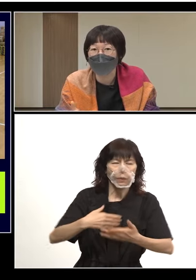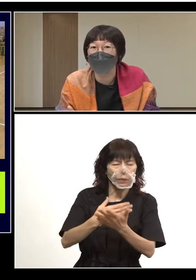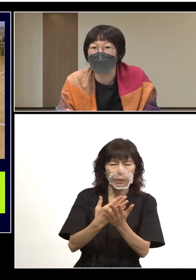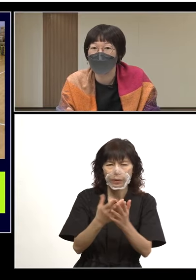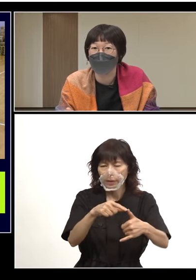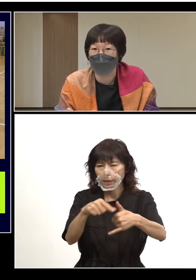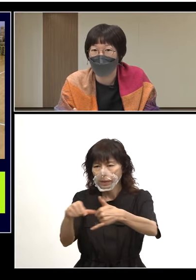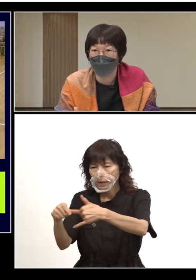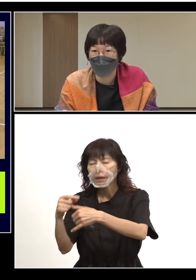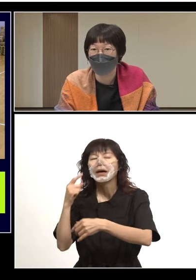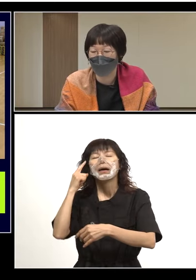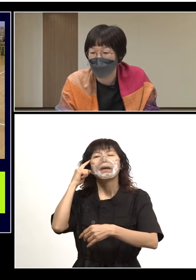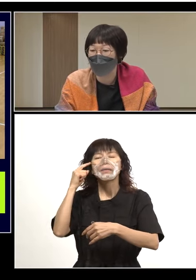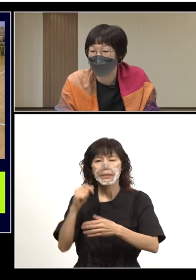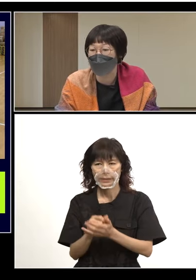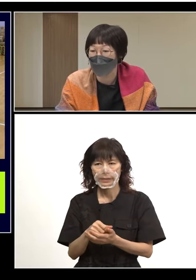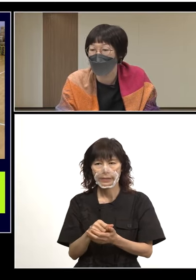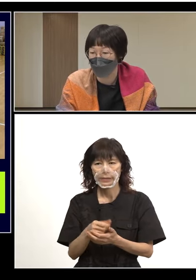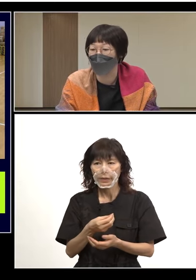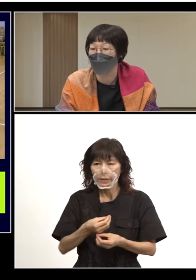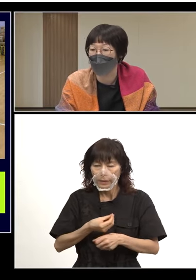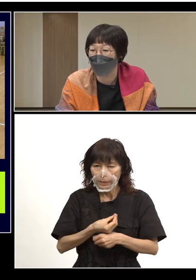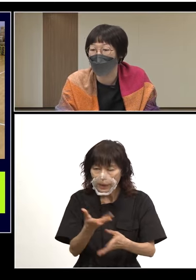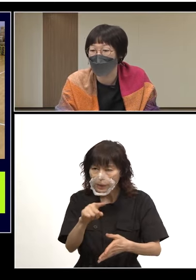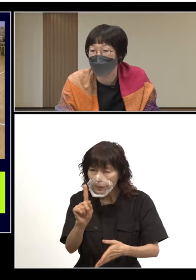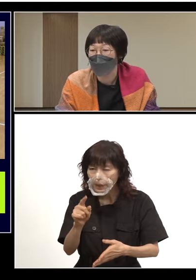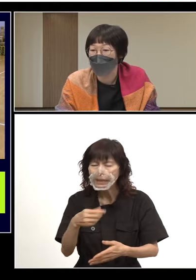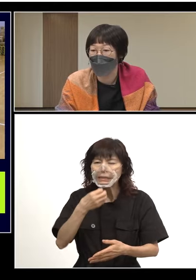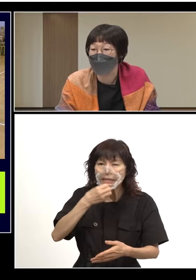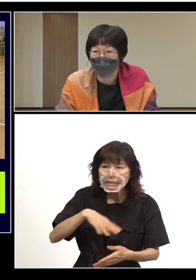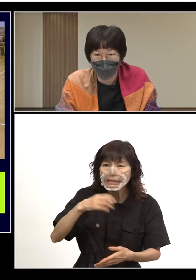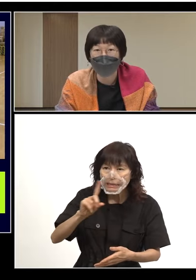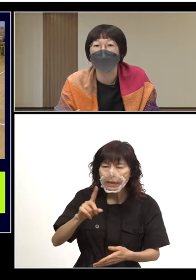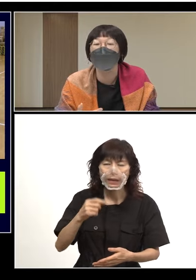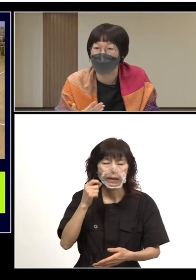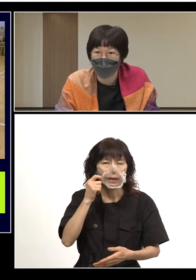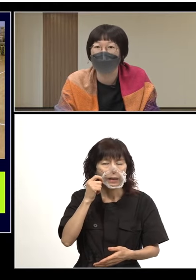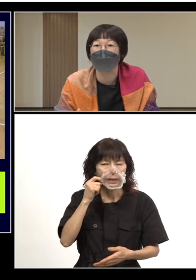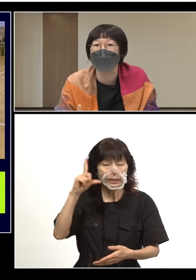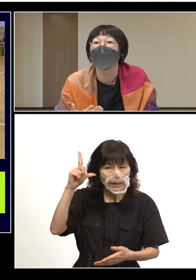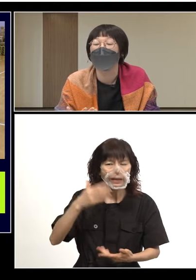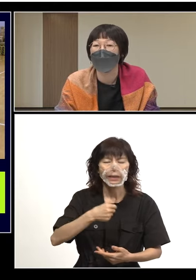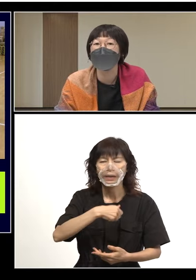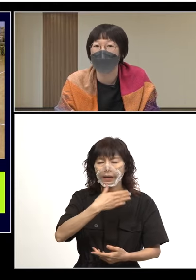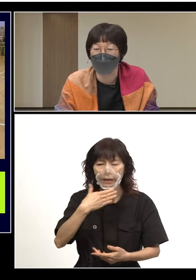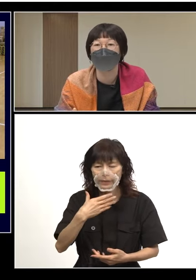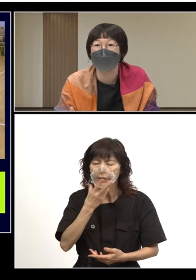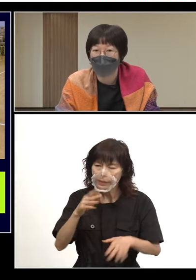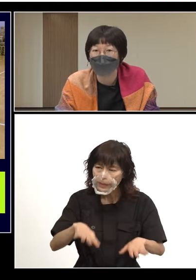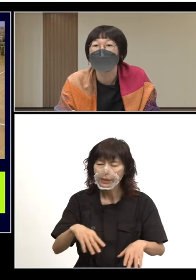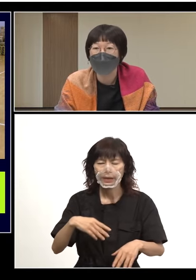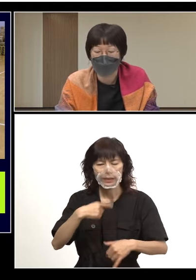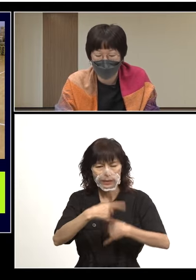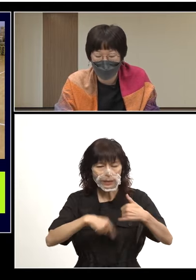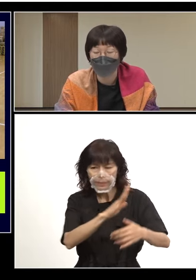這個起碼我們就是讓人去經歷一次，原來我們是可以不同年紀不同身體能力是可以同時